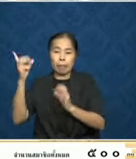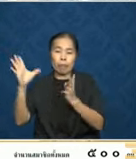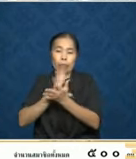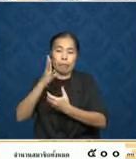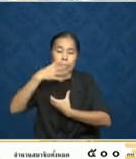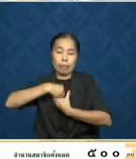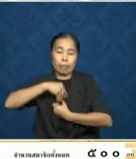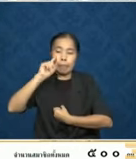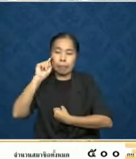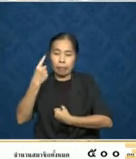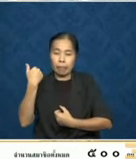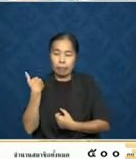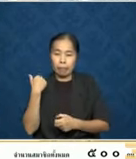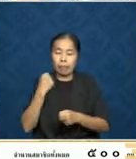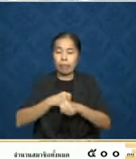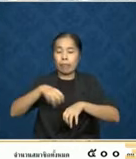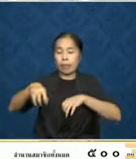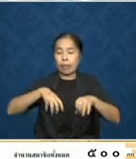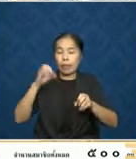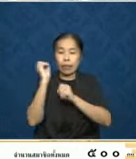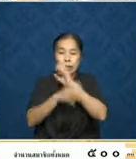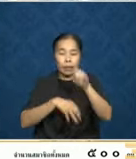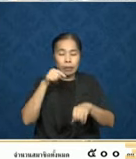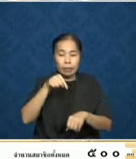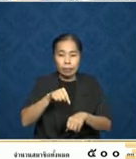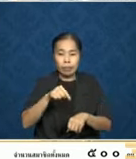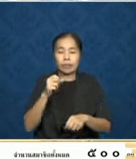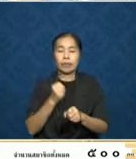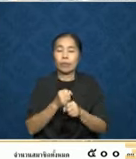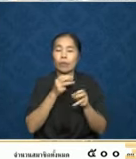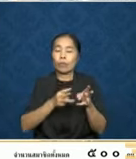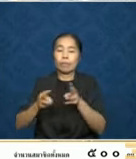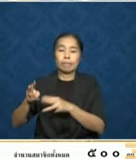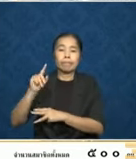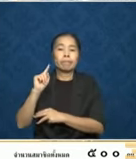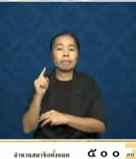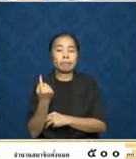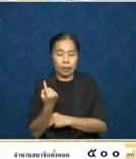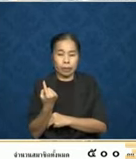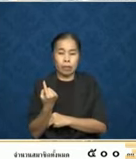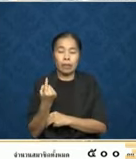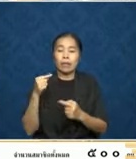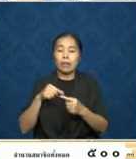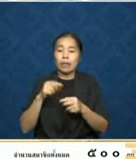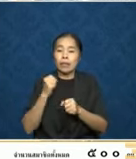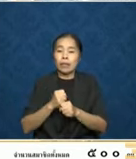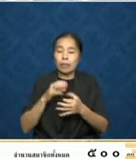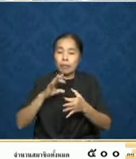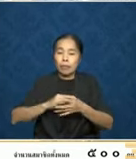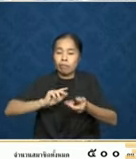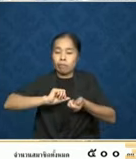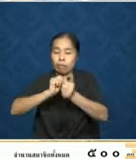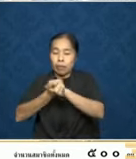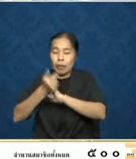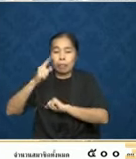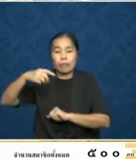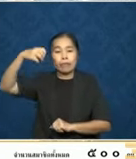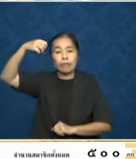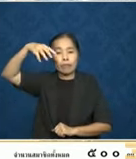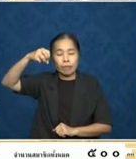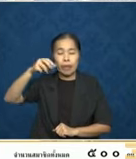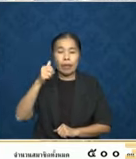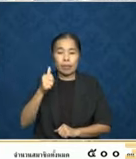ชนและการจัดการขยะในการกำจัดโดยการใช้เป็นพลังงานไฟฟ้าซึ่งจะทำให้